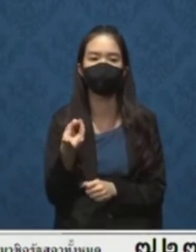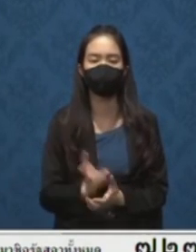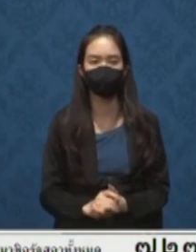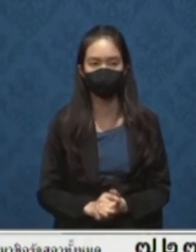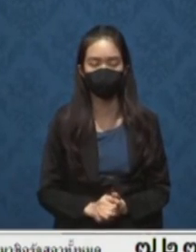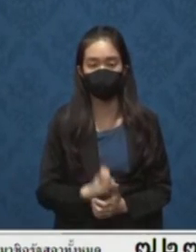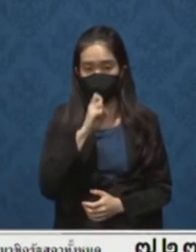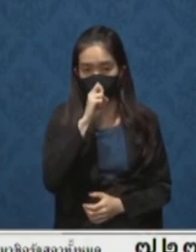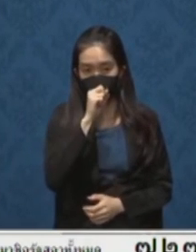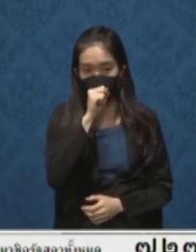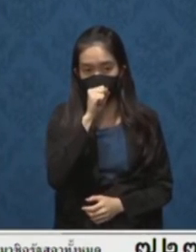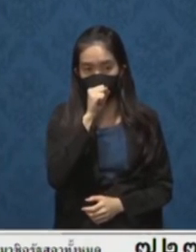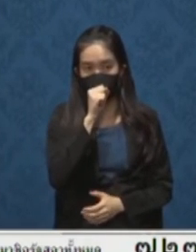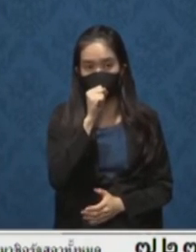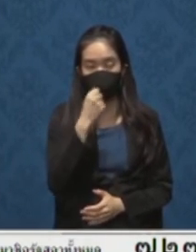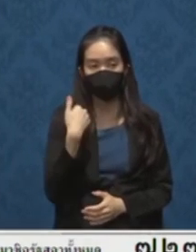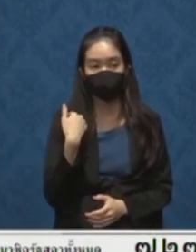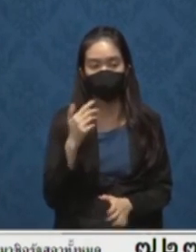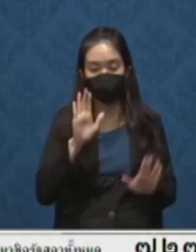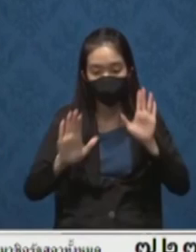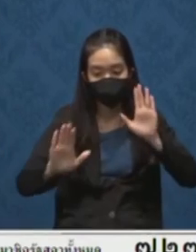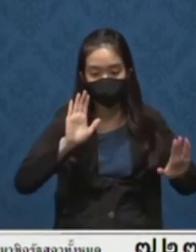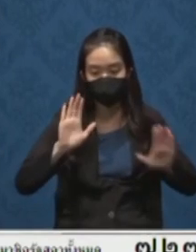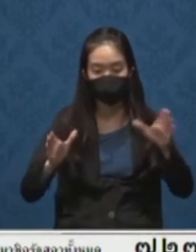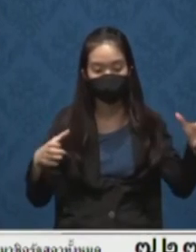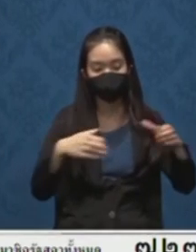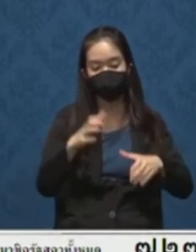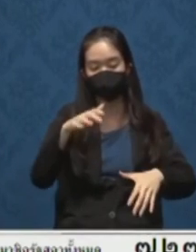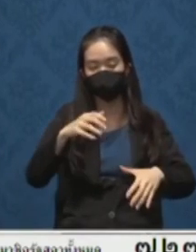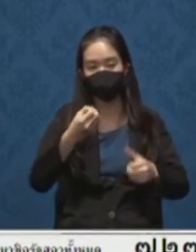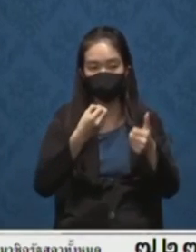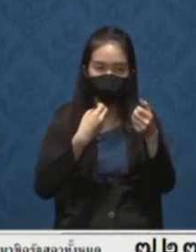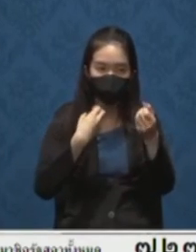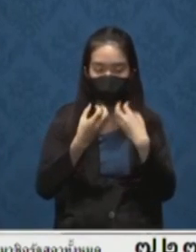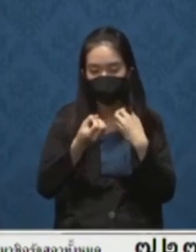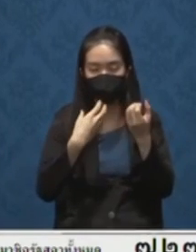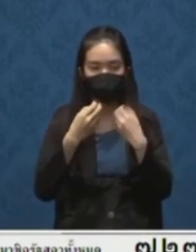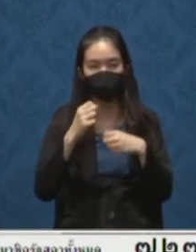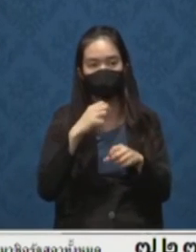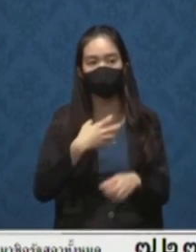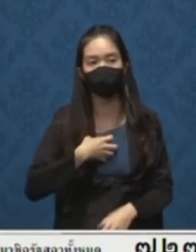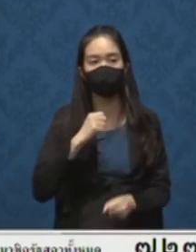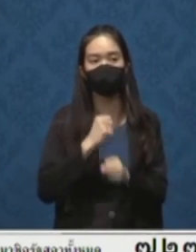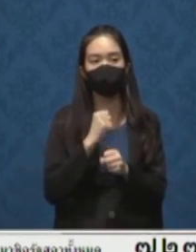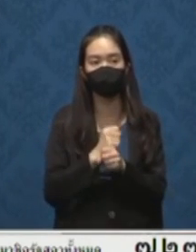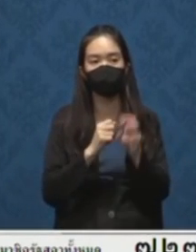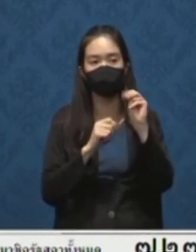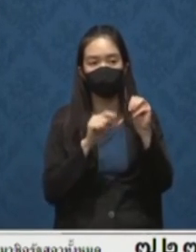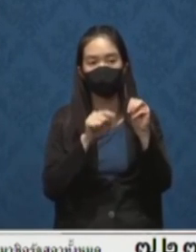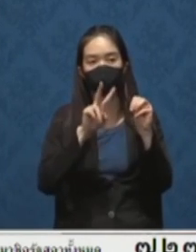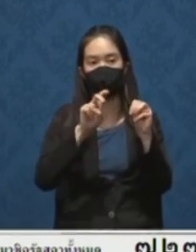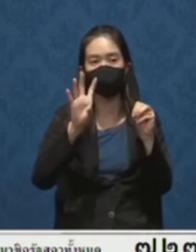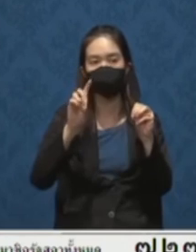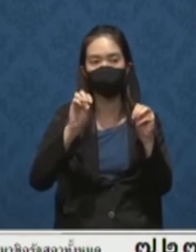เมื่อเทียบกับผลเสียททานทงหลายวิภาควจารณกัมาในการคงมาตรา 272 นี้ไว้